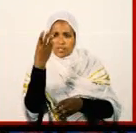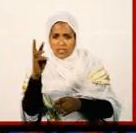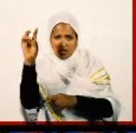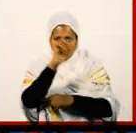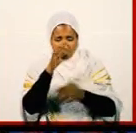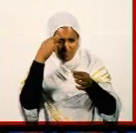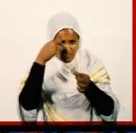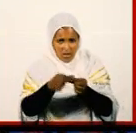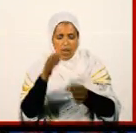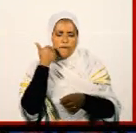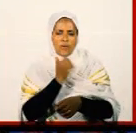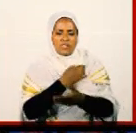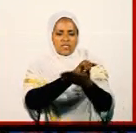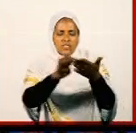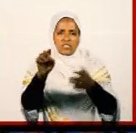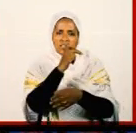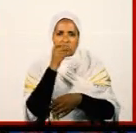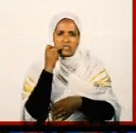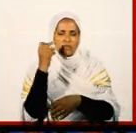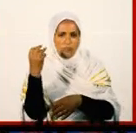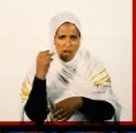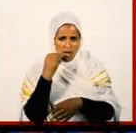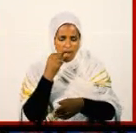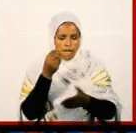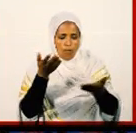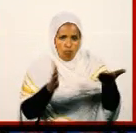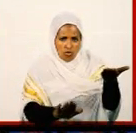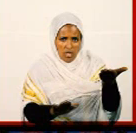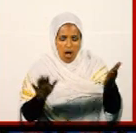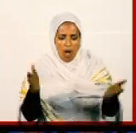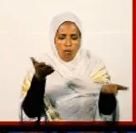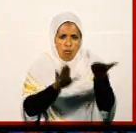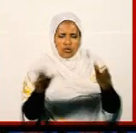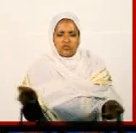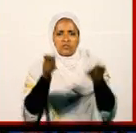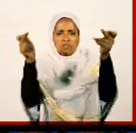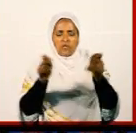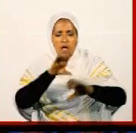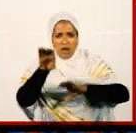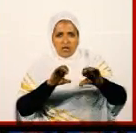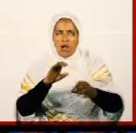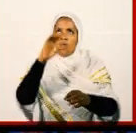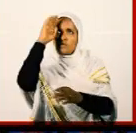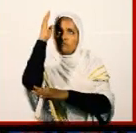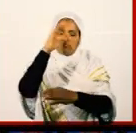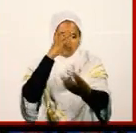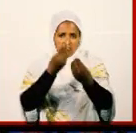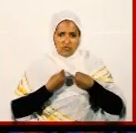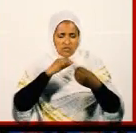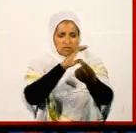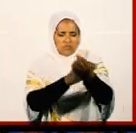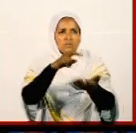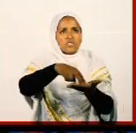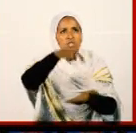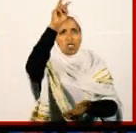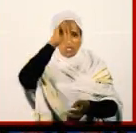የምናስበው እመቤታችን ቅድስት ድንግል ማርያም ሞታ ሞትን ድል አድርጋ ልጇ በሰጣት ኃይልና ስልጣን ተነስታለች ነው